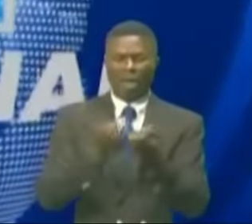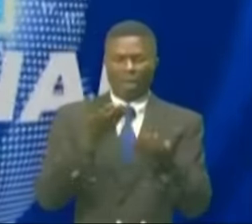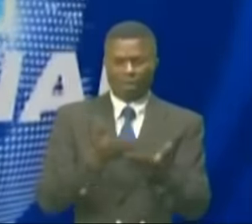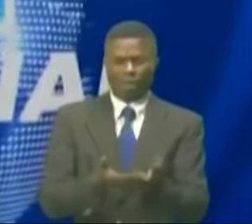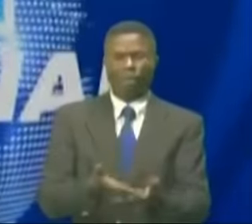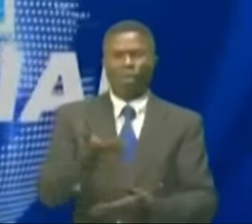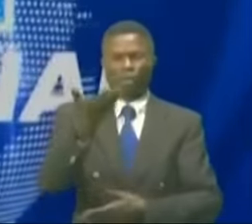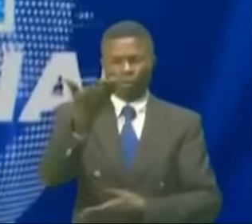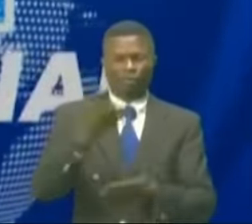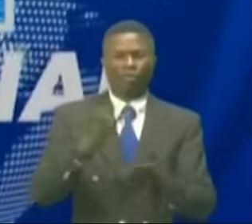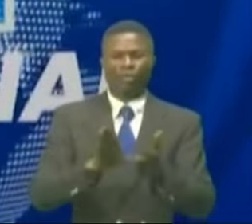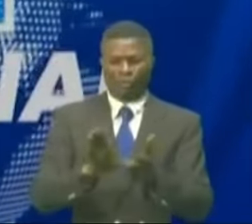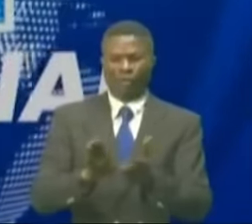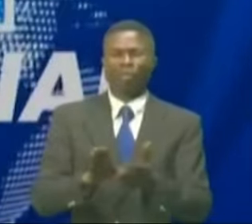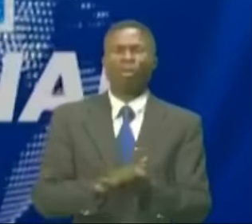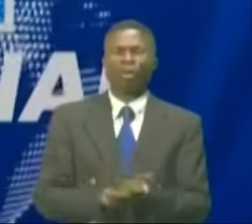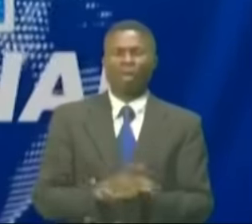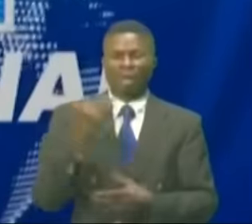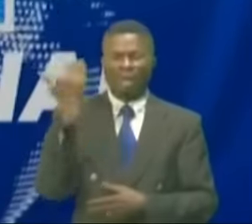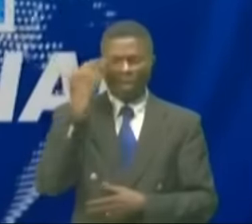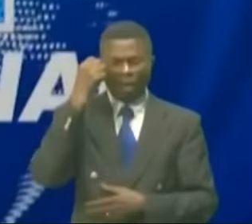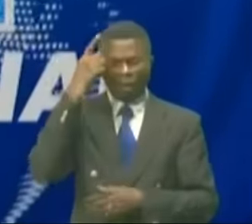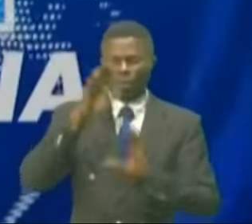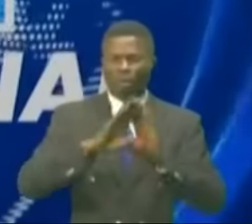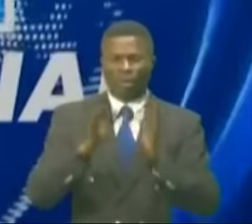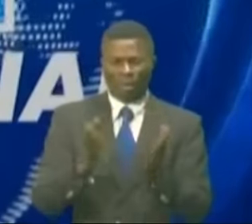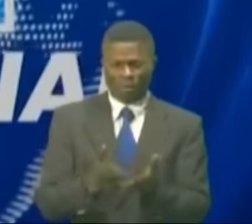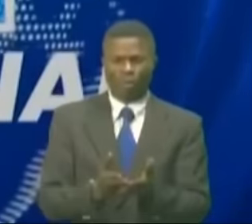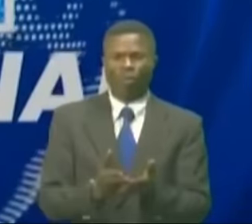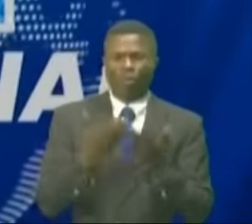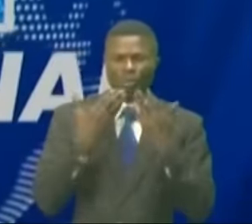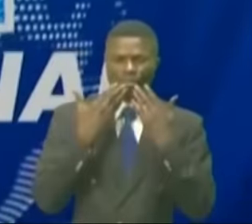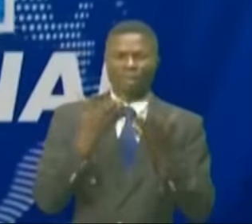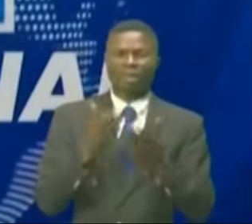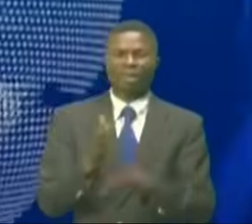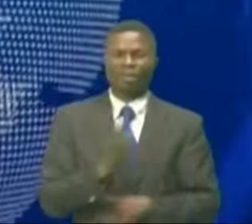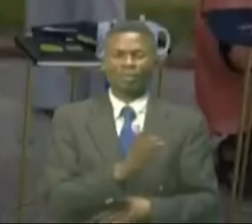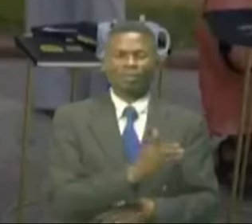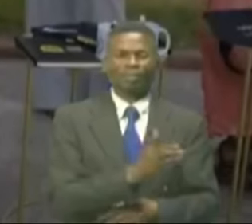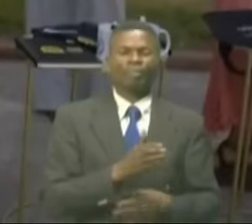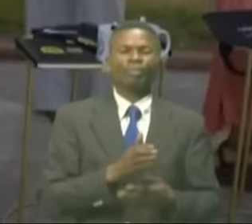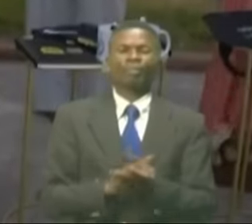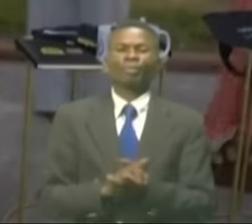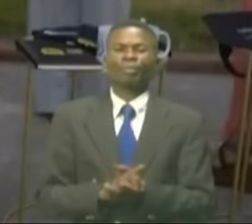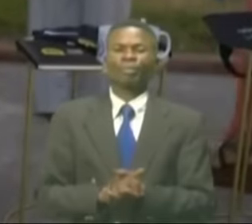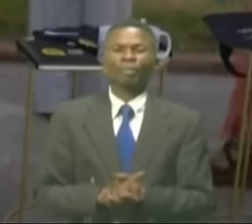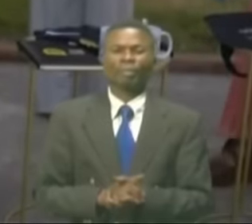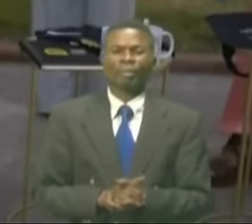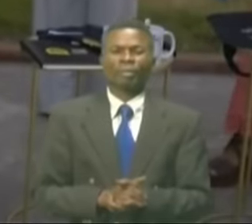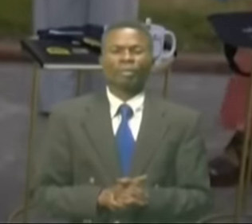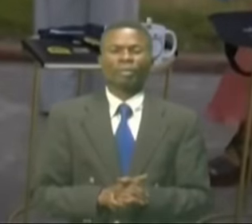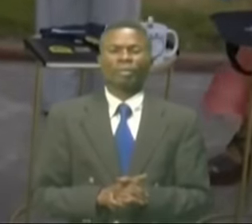Reportage Naisha Kiala Mouilangoy, Patrick Michel Mukui et Charmant Lelo.